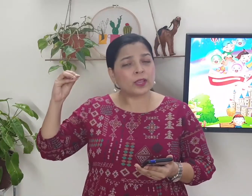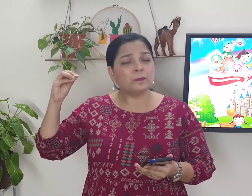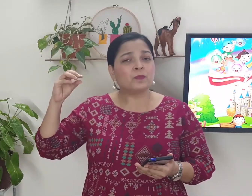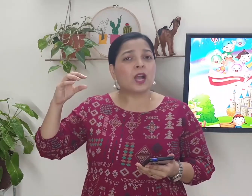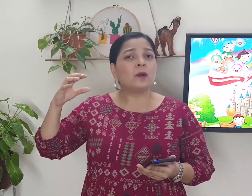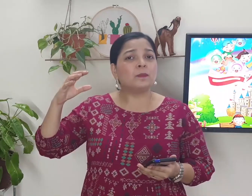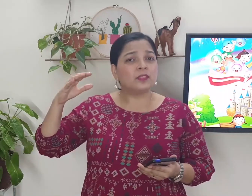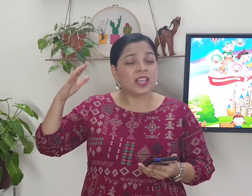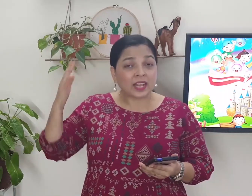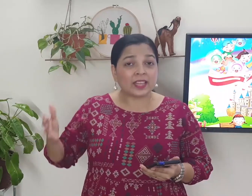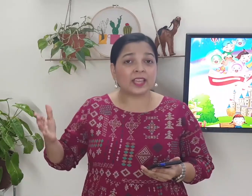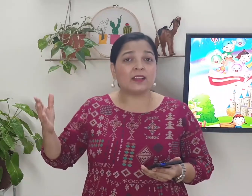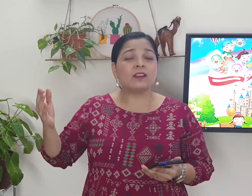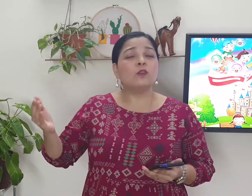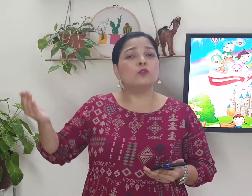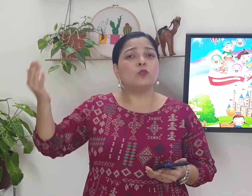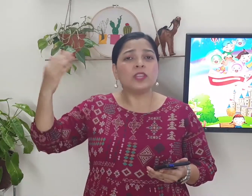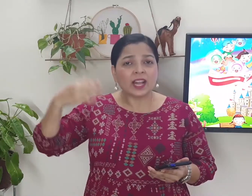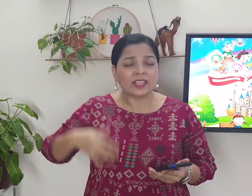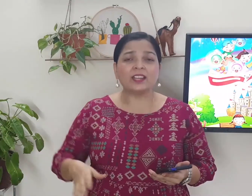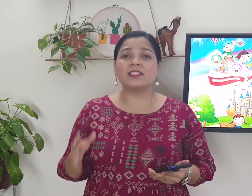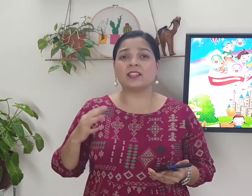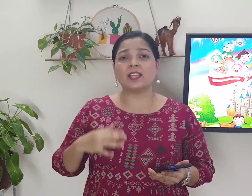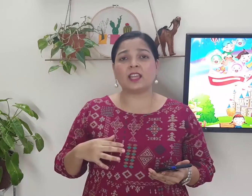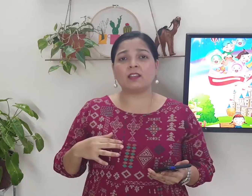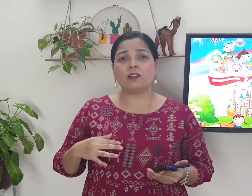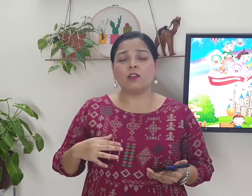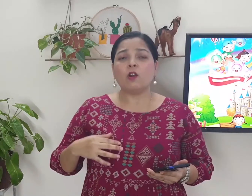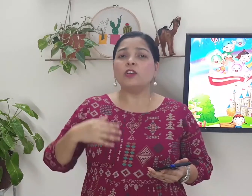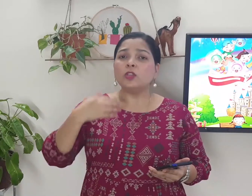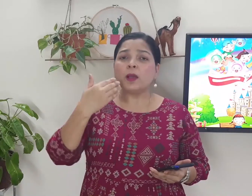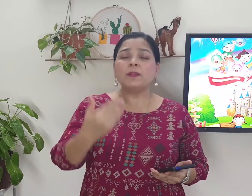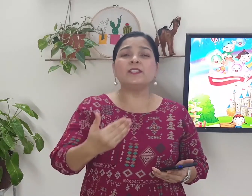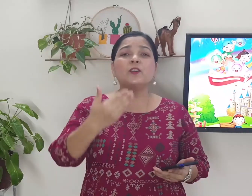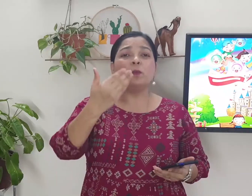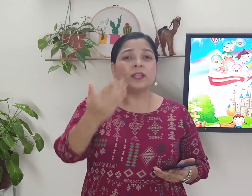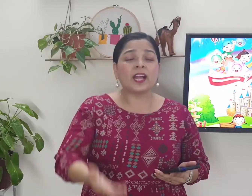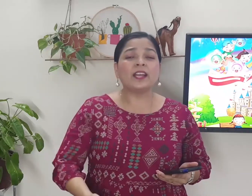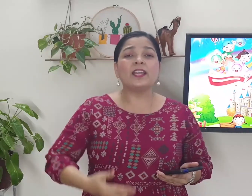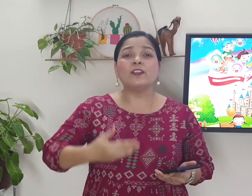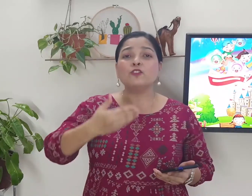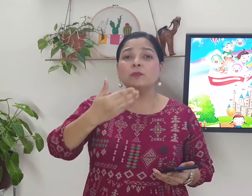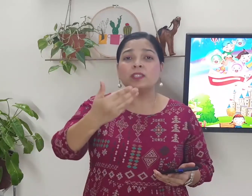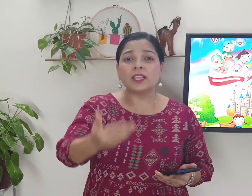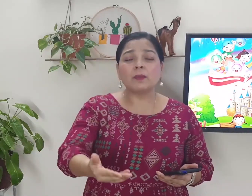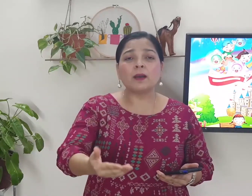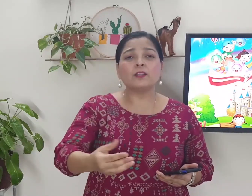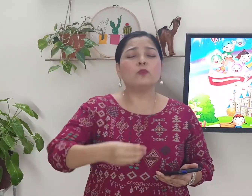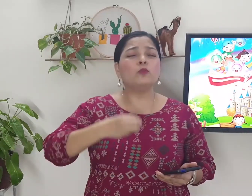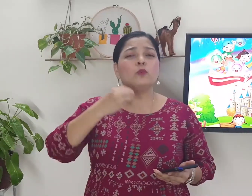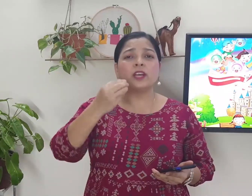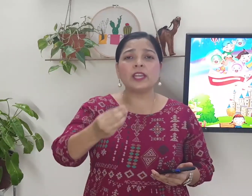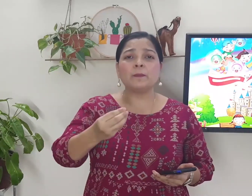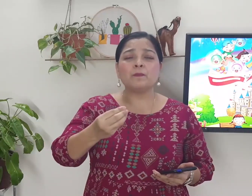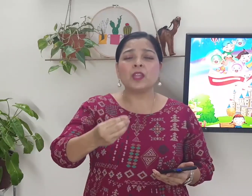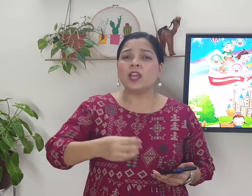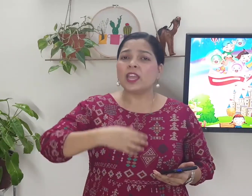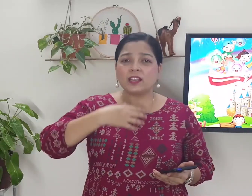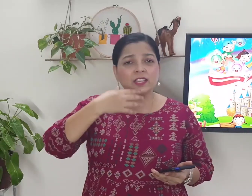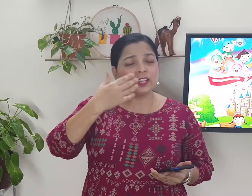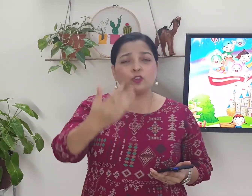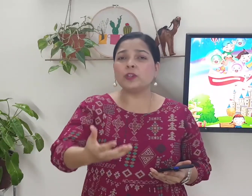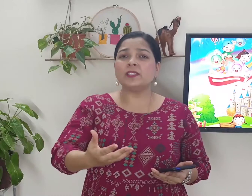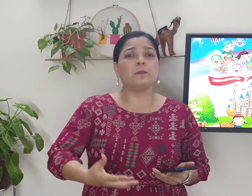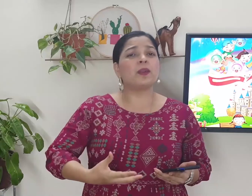होते ती तारणेची प्रार्थना असते, तर तुम्ही लक्ष देऊन ऐकू शकता. आणि जेव्हा तुम्ही येशू बद्दल कोणाला सांगता तेव्हा